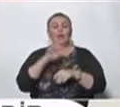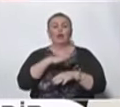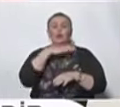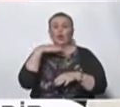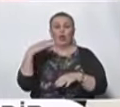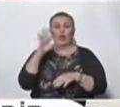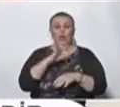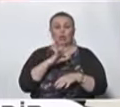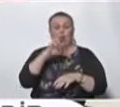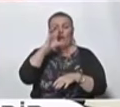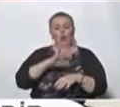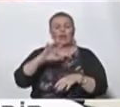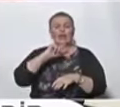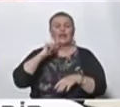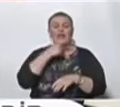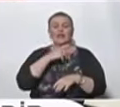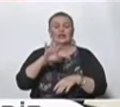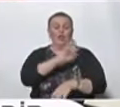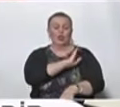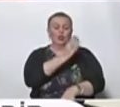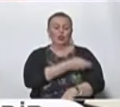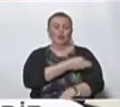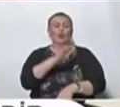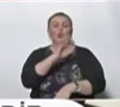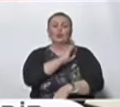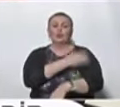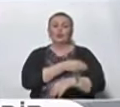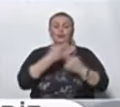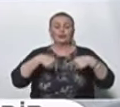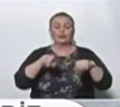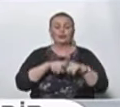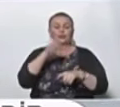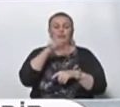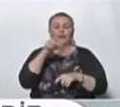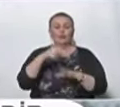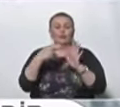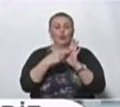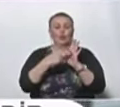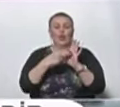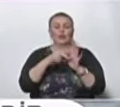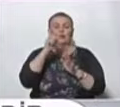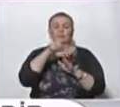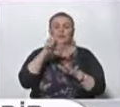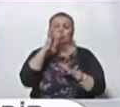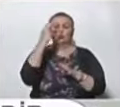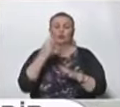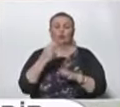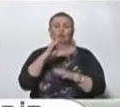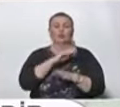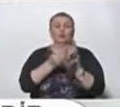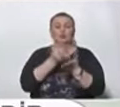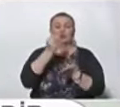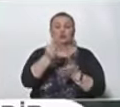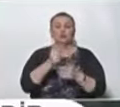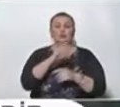çoxaldacaqdır. Ölkənin iqtisadi gücü, qüdrəti artdıqca bu kateqoriyadan olan şəxslərə ödənilən müavinətlərin, sosial ödənişlərin də